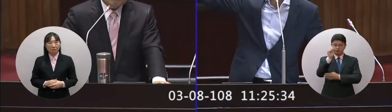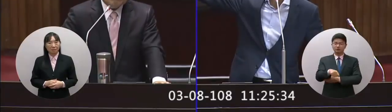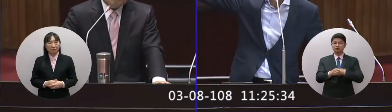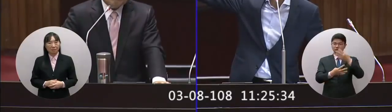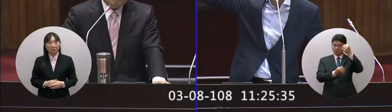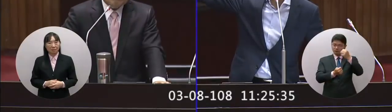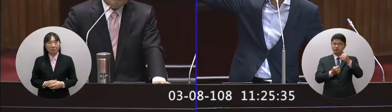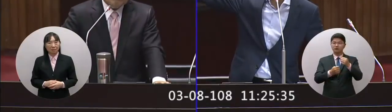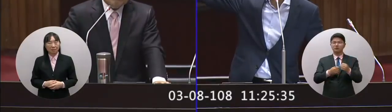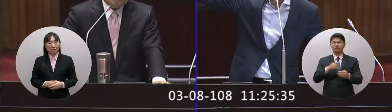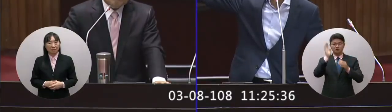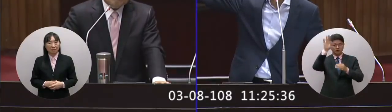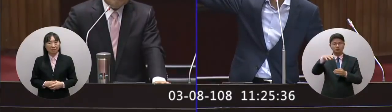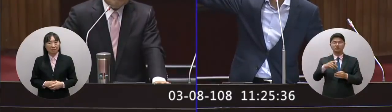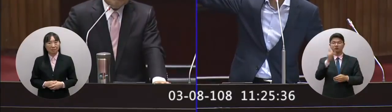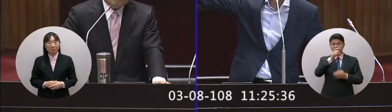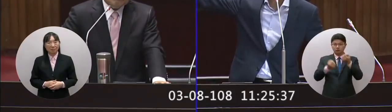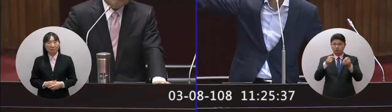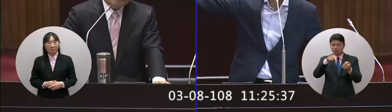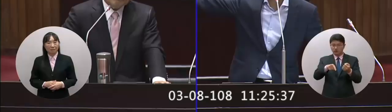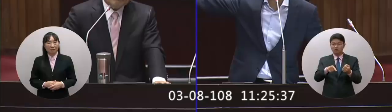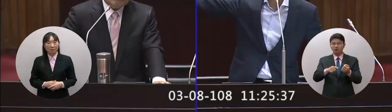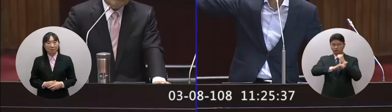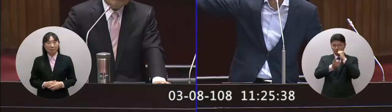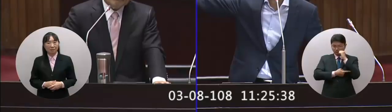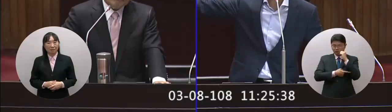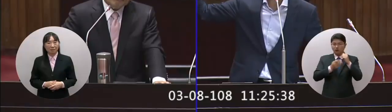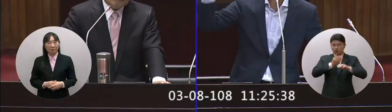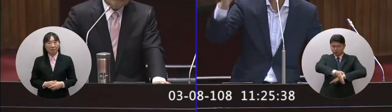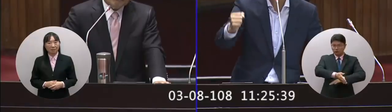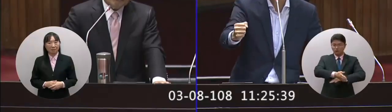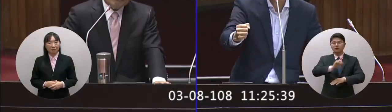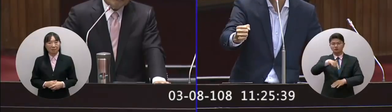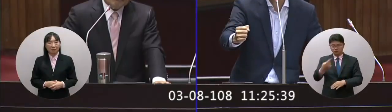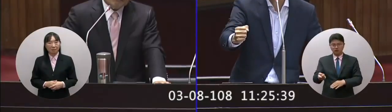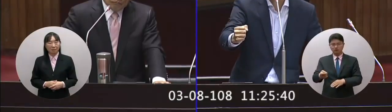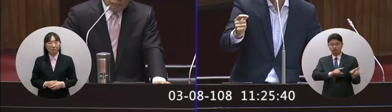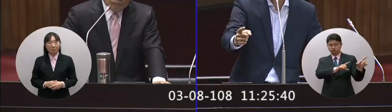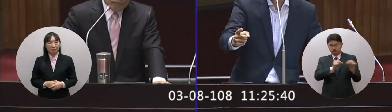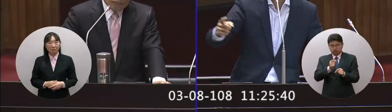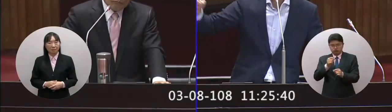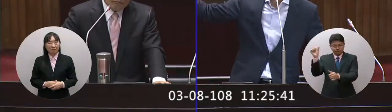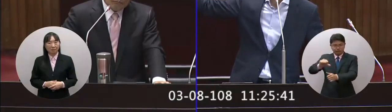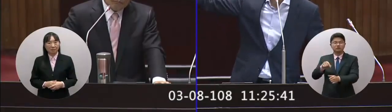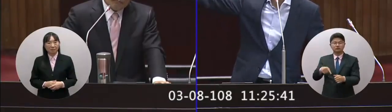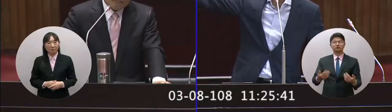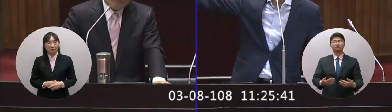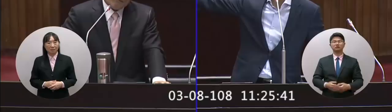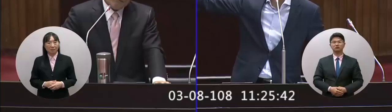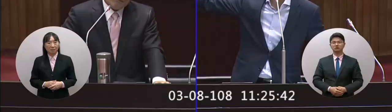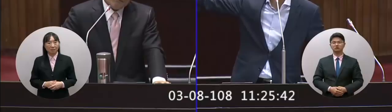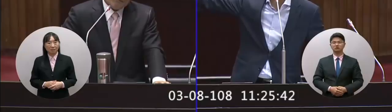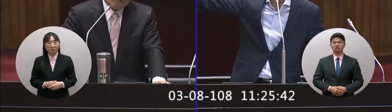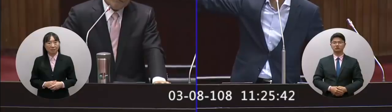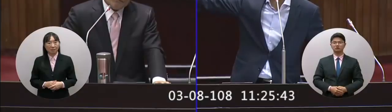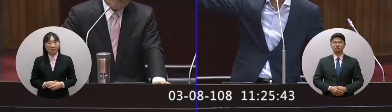驾未来如果相关法案通过，接下来就是执法的问题，院长能不能